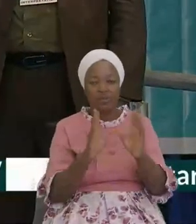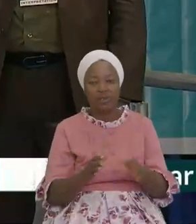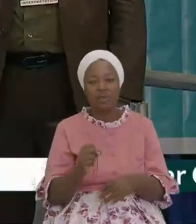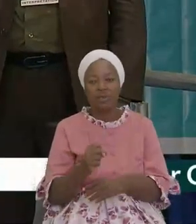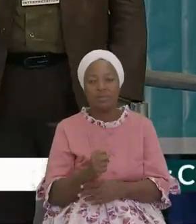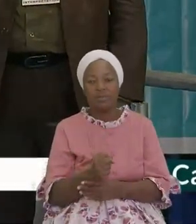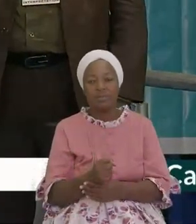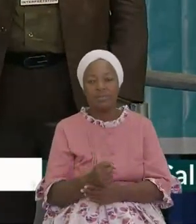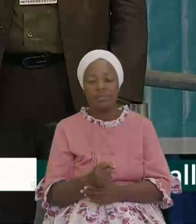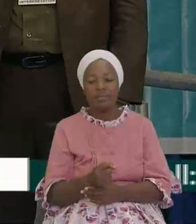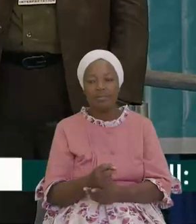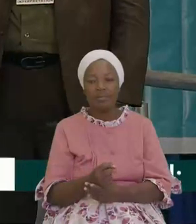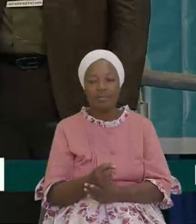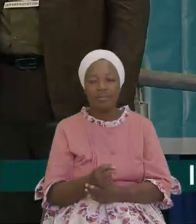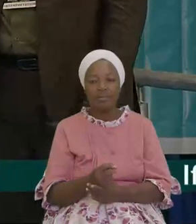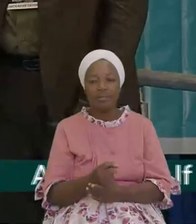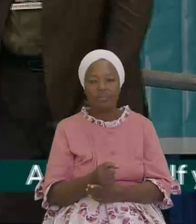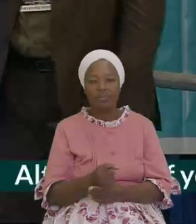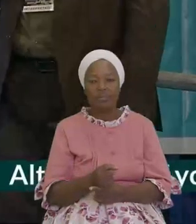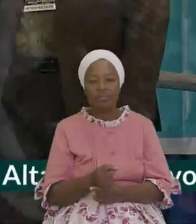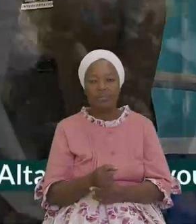Et quand vous avez fini de remplir,